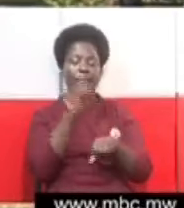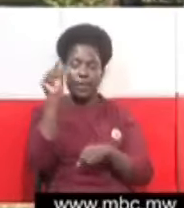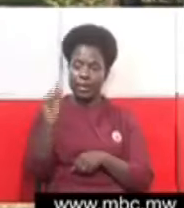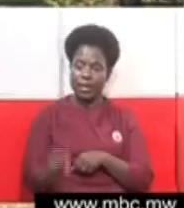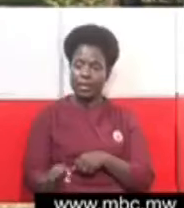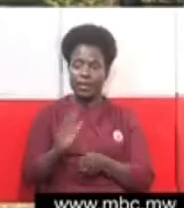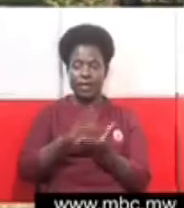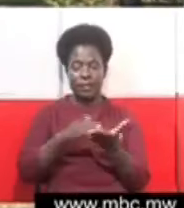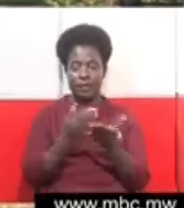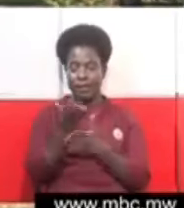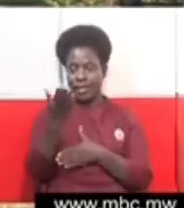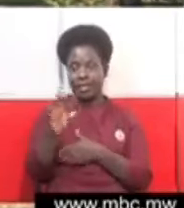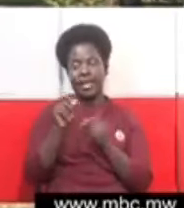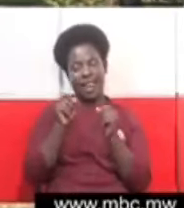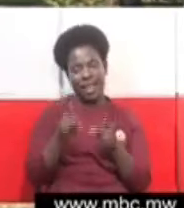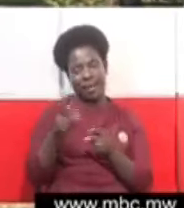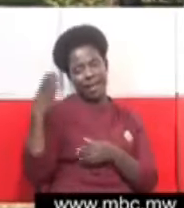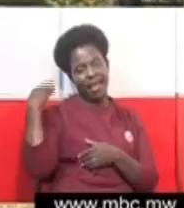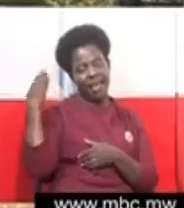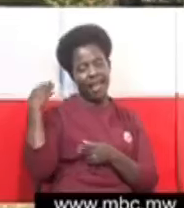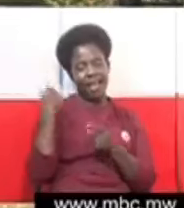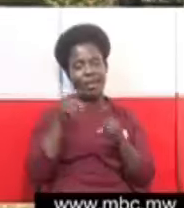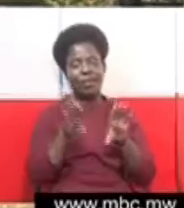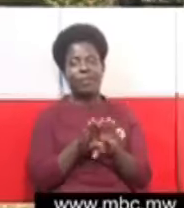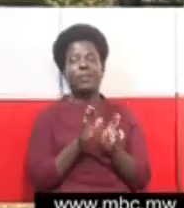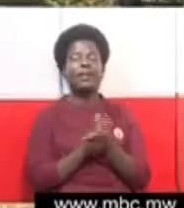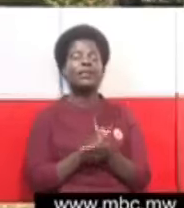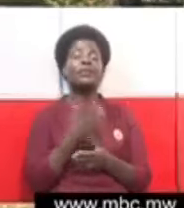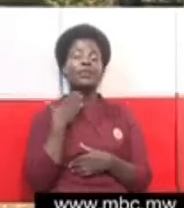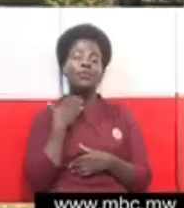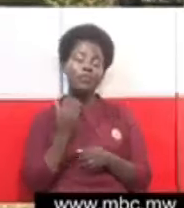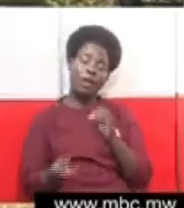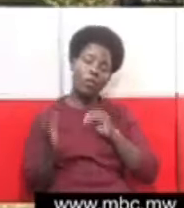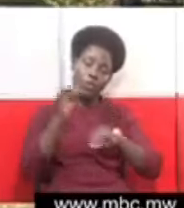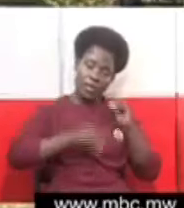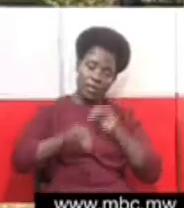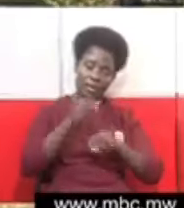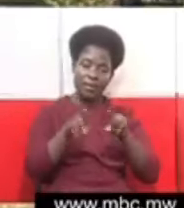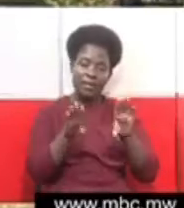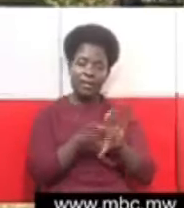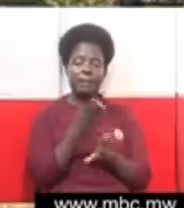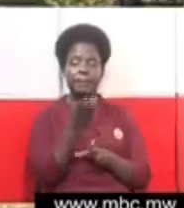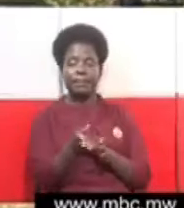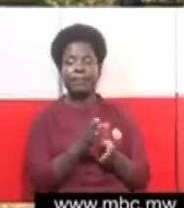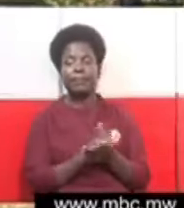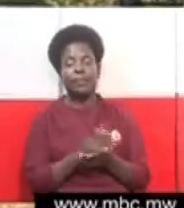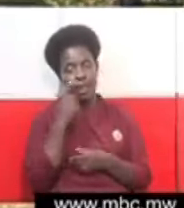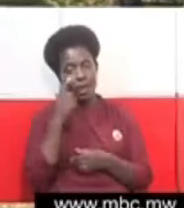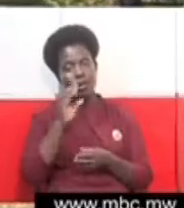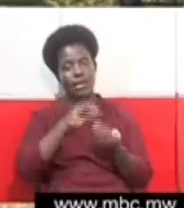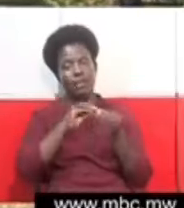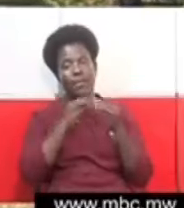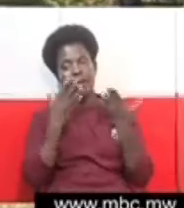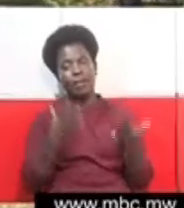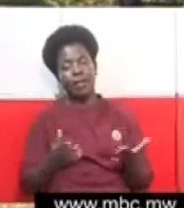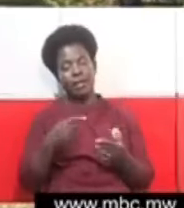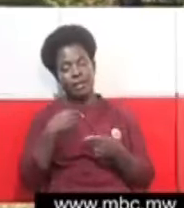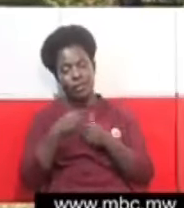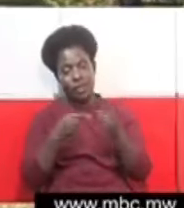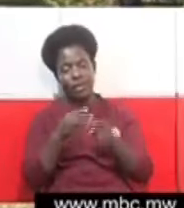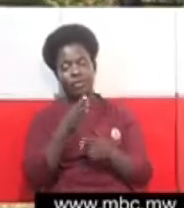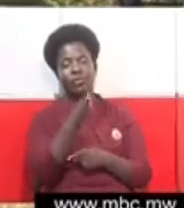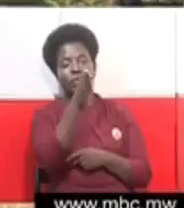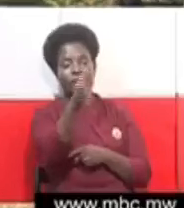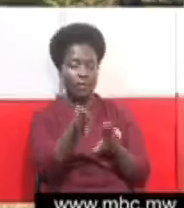kale kwango sando kuti ino mwina tikegeya ino kuti tibweseso kuti kodi tipanga bwanji kupita chisokolo zimene